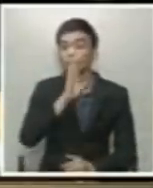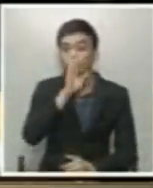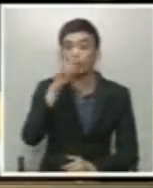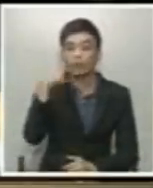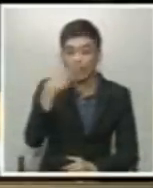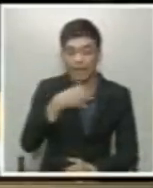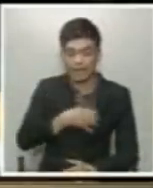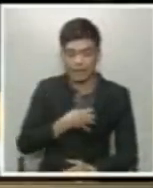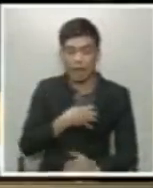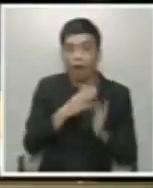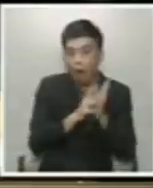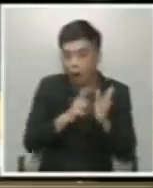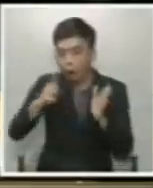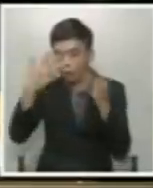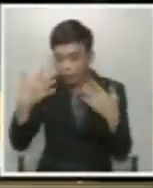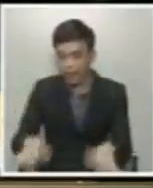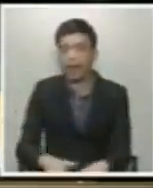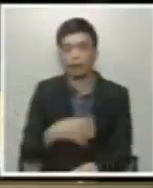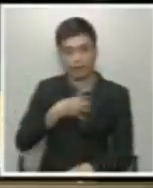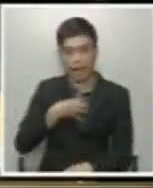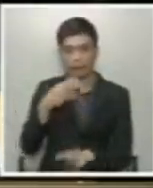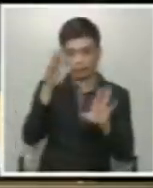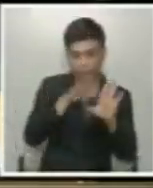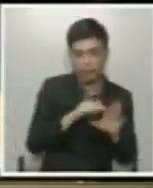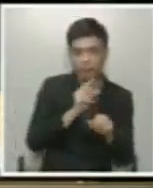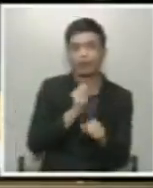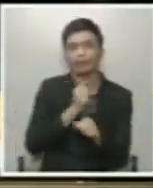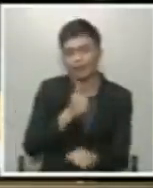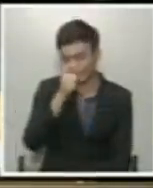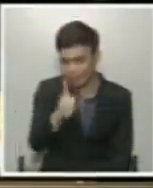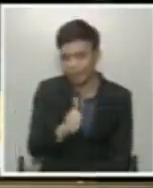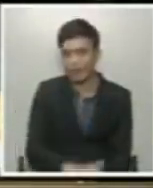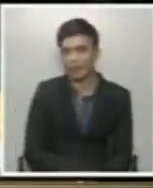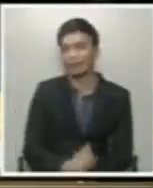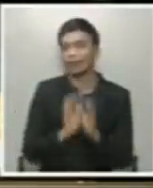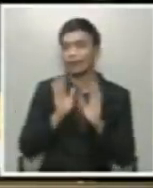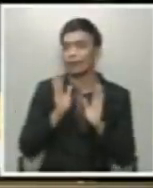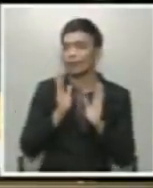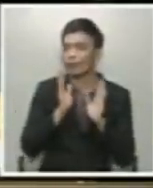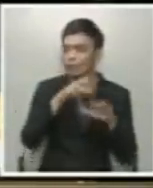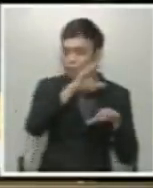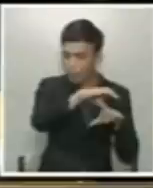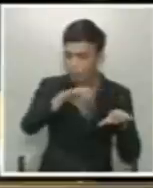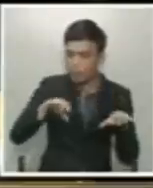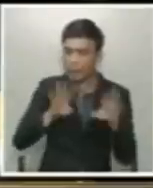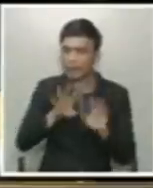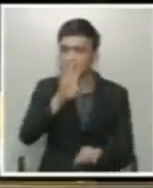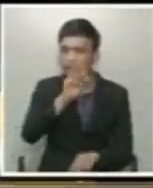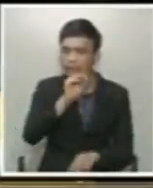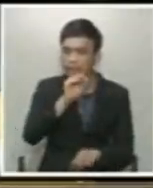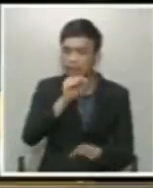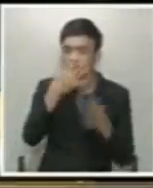ได้นะครับตอนนี้มีอยู่ทั่วประเทศ 40-50 แห่งแล้วก็เพิ่งเปิด